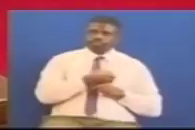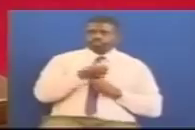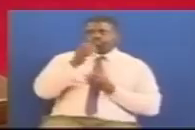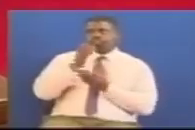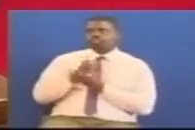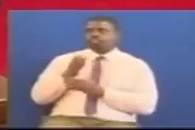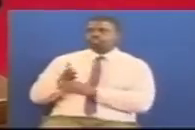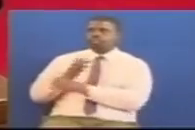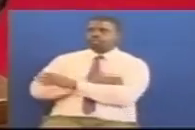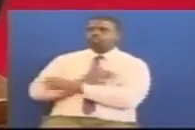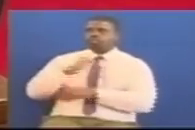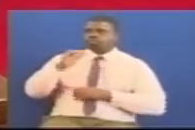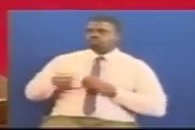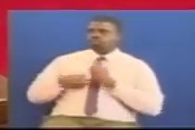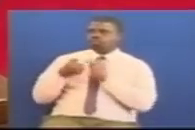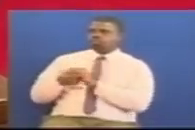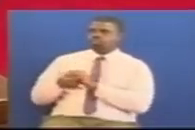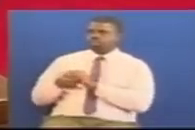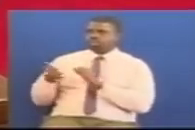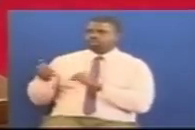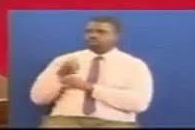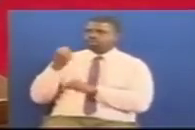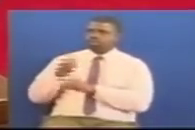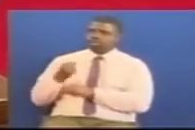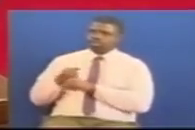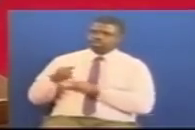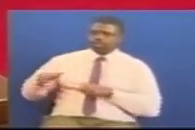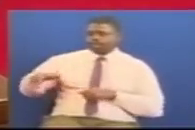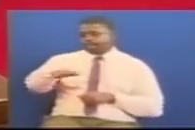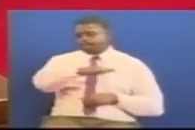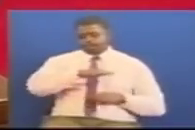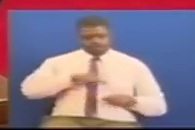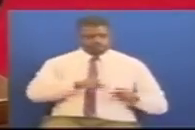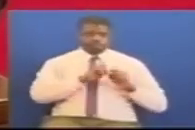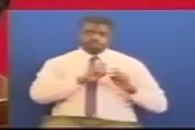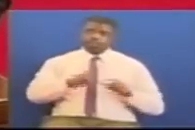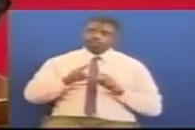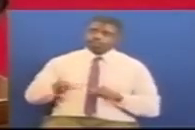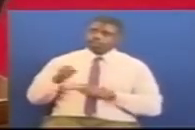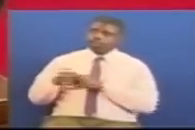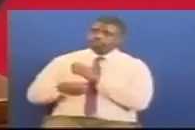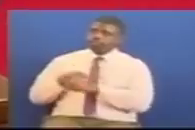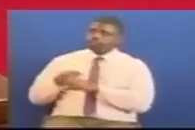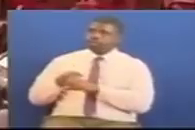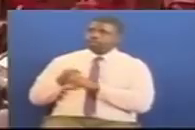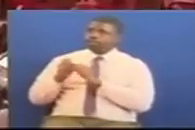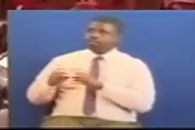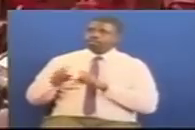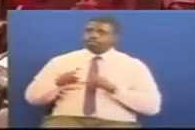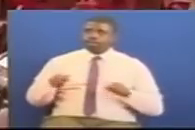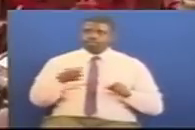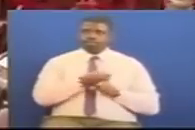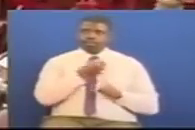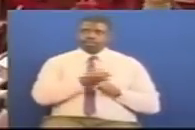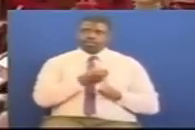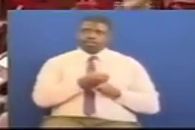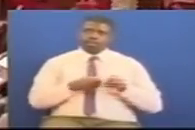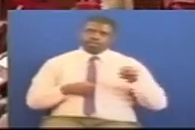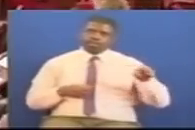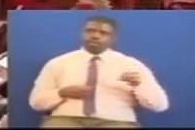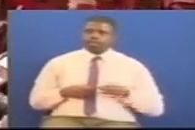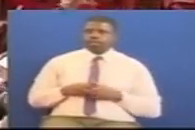kabla ya mwezi wa kumi litakuwa limekwisha fanywa kazi, kwa sababu maeneo mbalimbali tayari hatua mbalimbali zimekwishaanza kufanyika. Na mwisho, Mheshimiwa